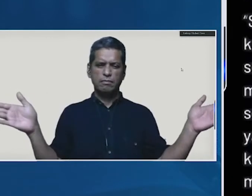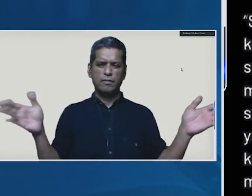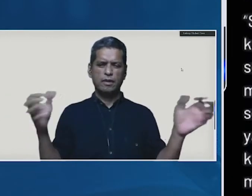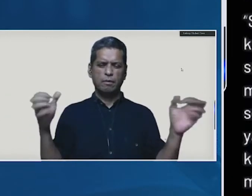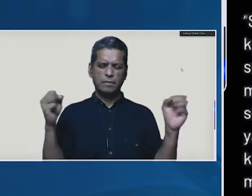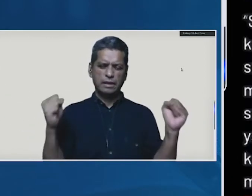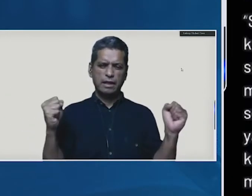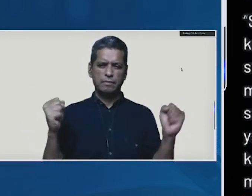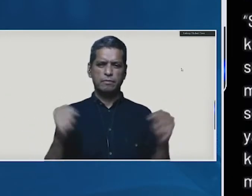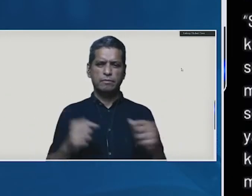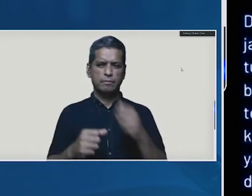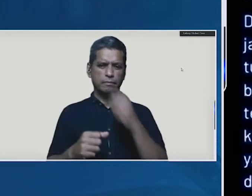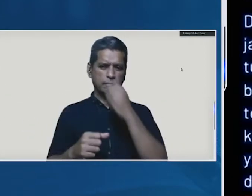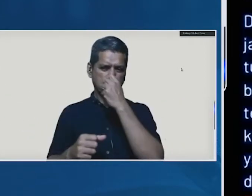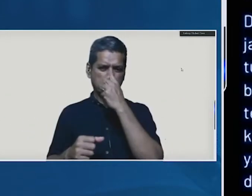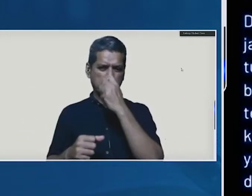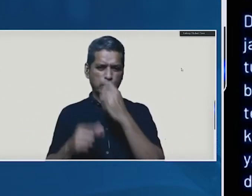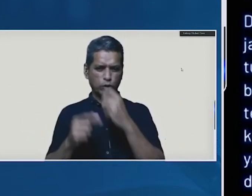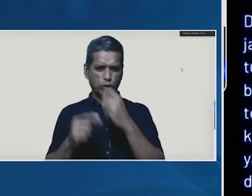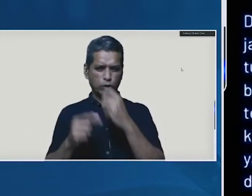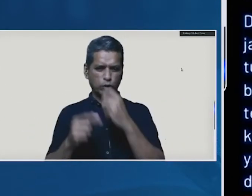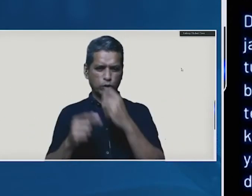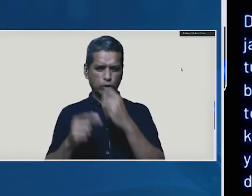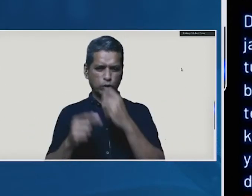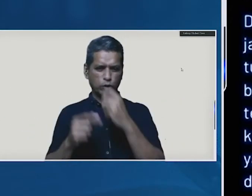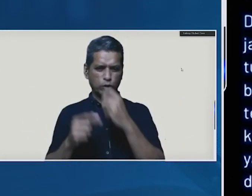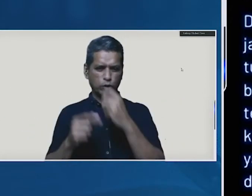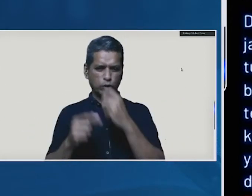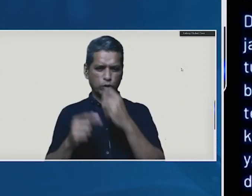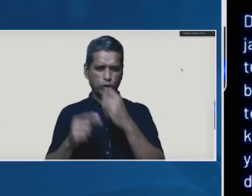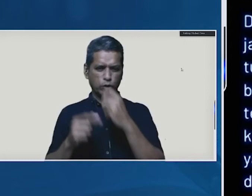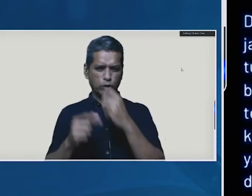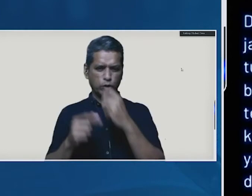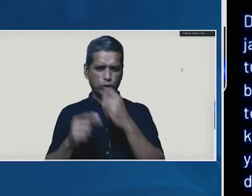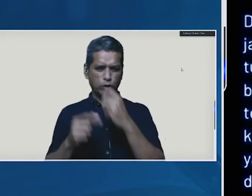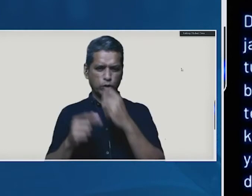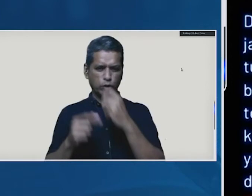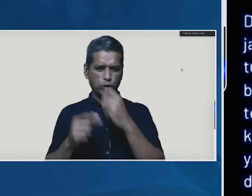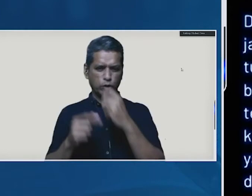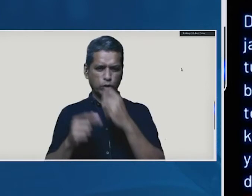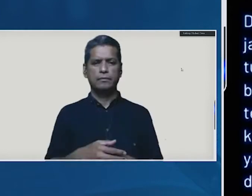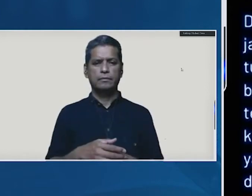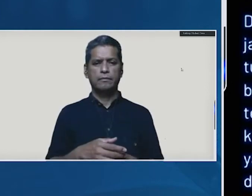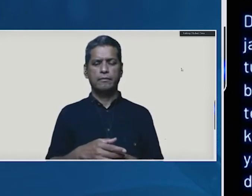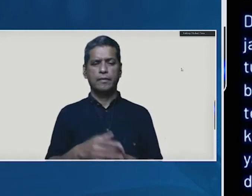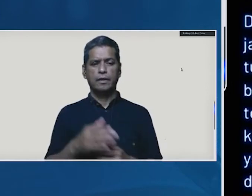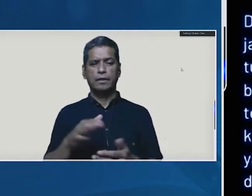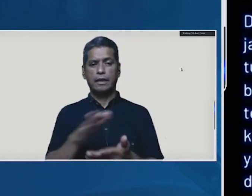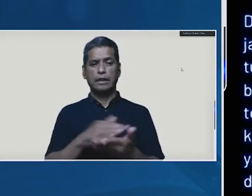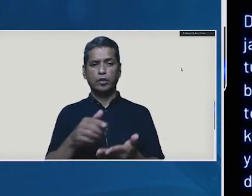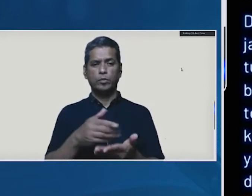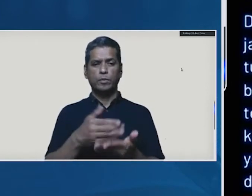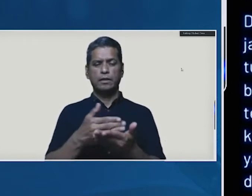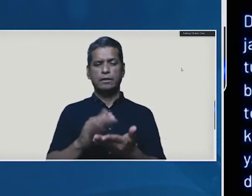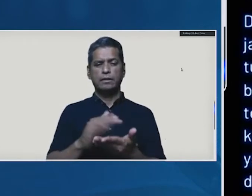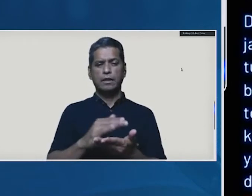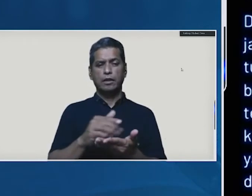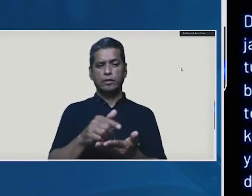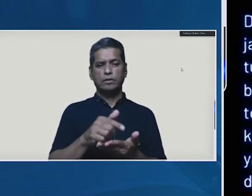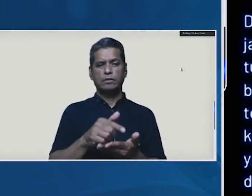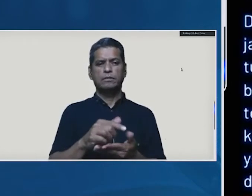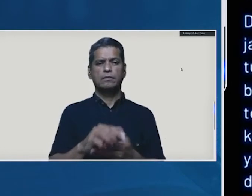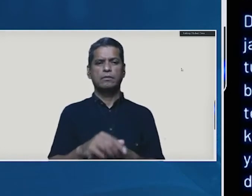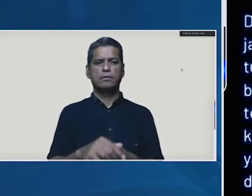ada tetapi kerajaan itu tidak terus berkuasa seperti tuanku Lihat kaki dan jari-jarinya sebagian dari tanah liat